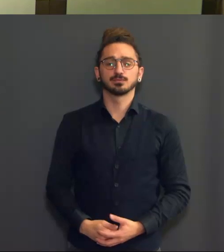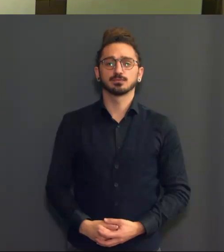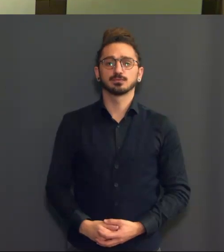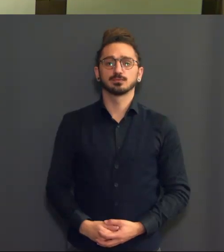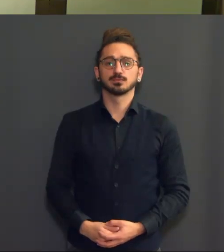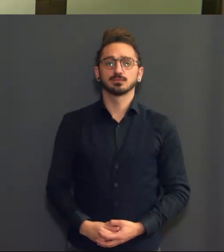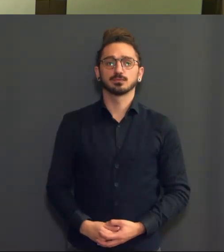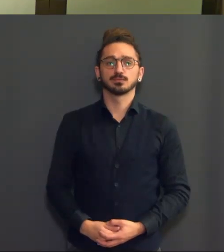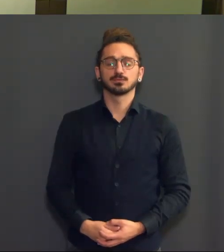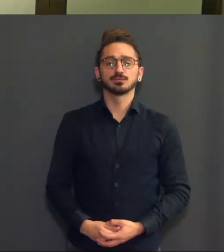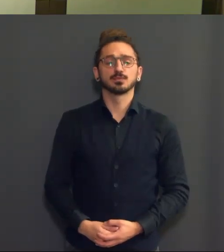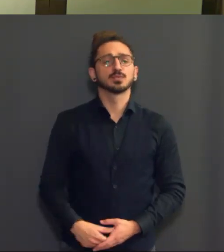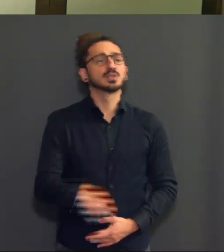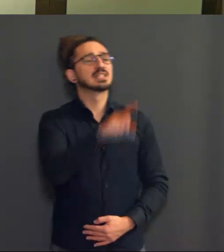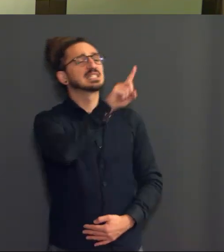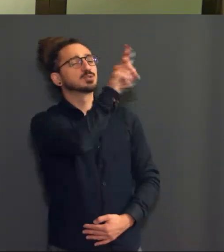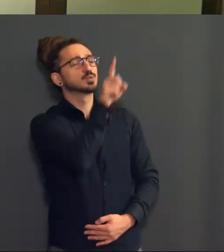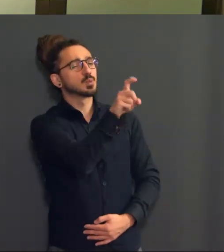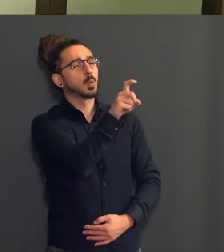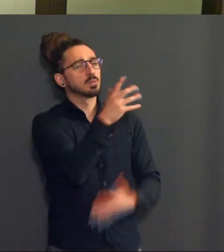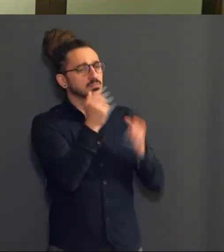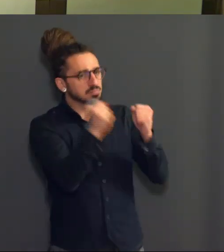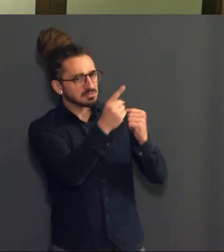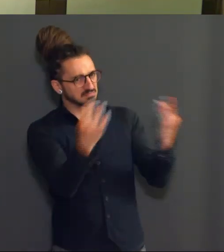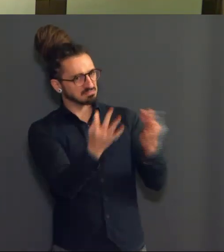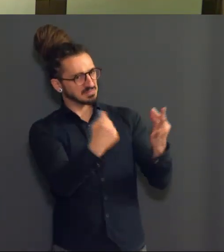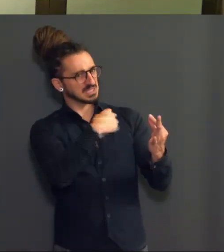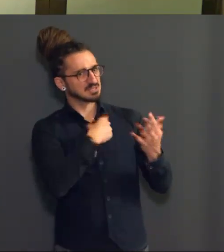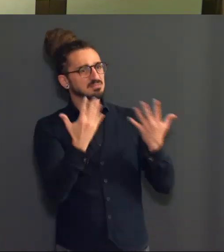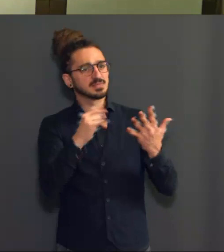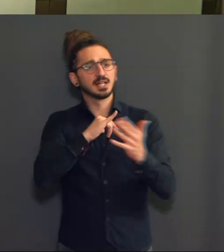Comment interpréter la forte hausse du taux de positivité?